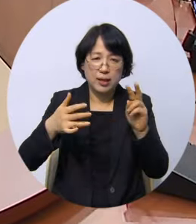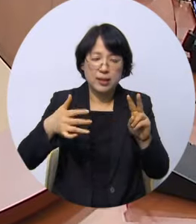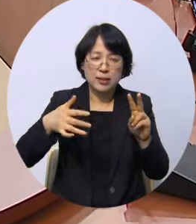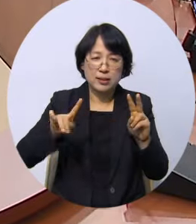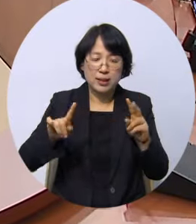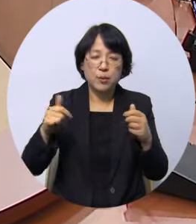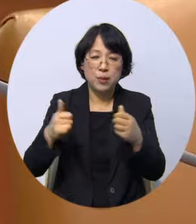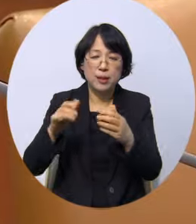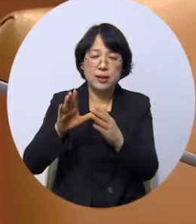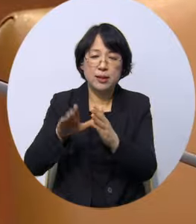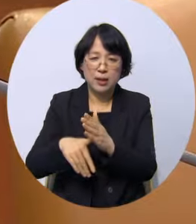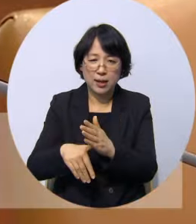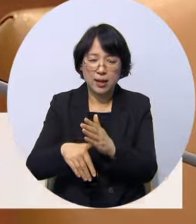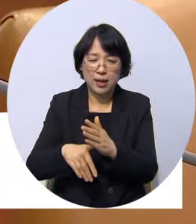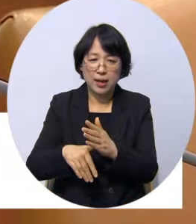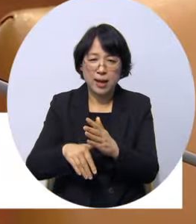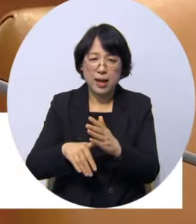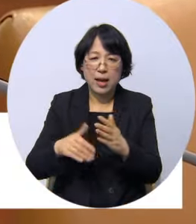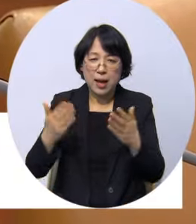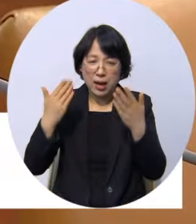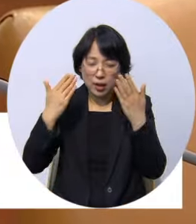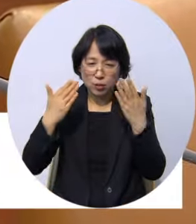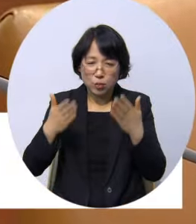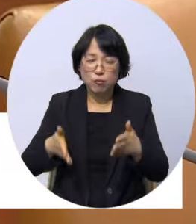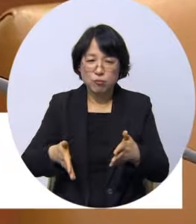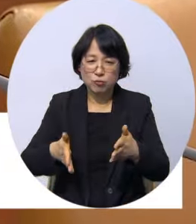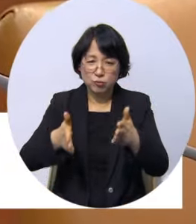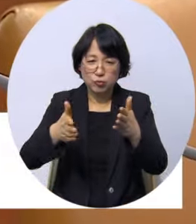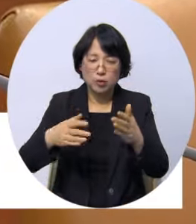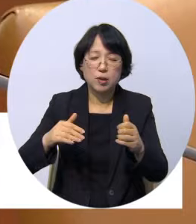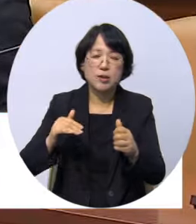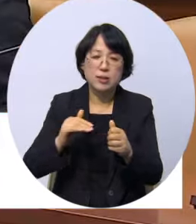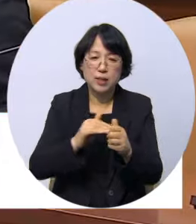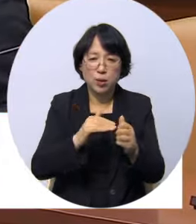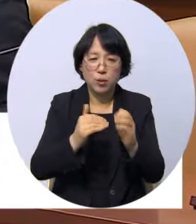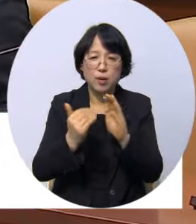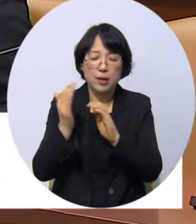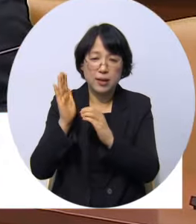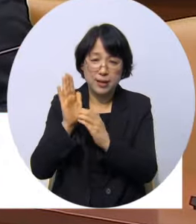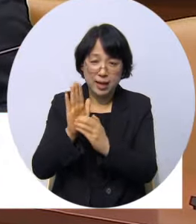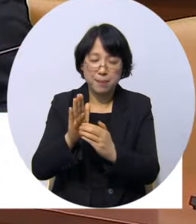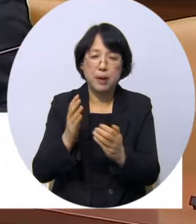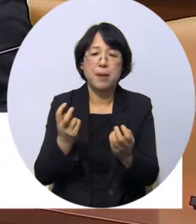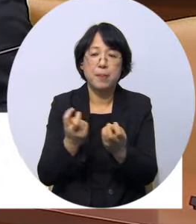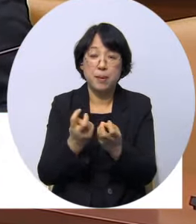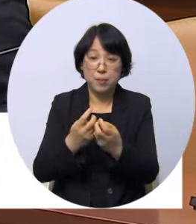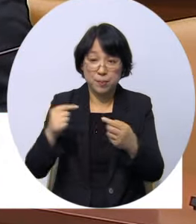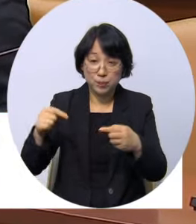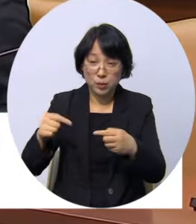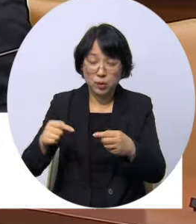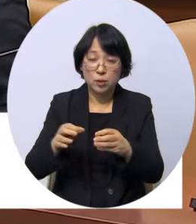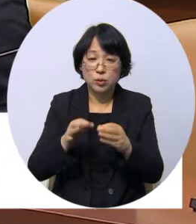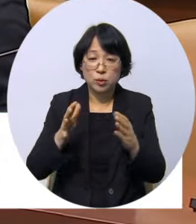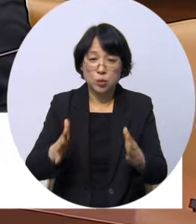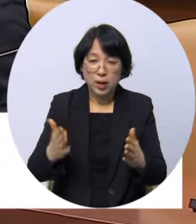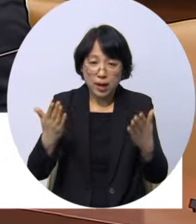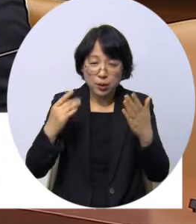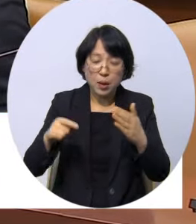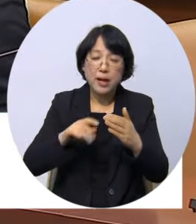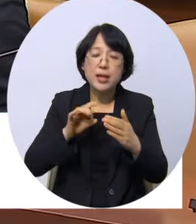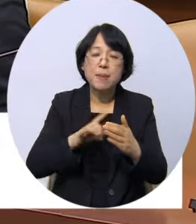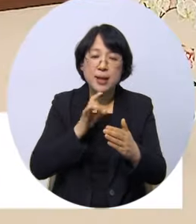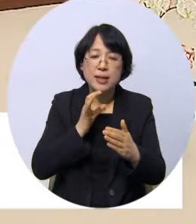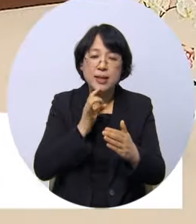회의에선 수존 사고를 예방하기 위한 방안이 논의됐습니다 먼저 그동안 교 시설 안전을 위해서 쓰였던